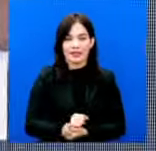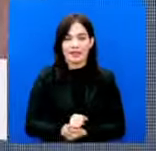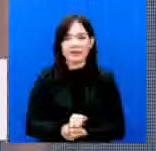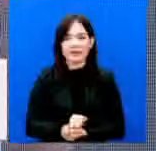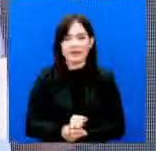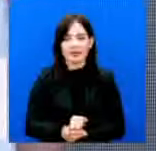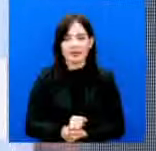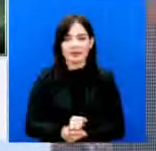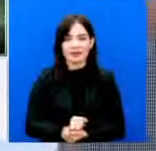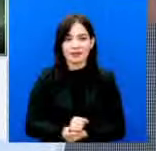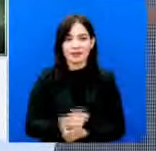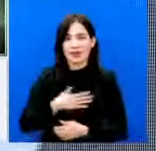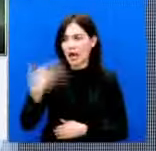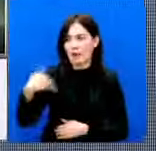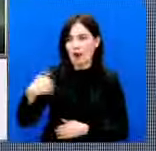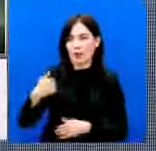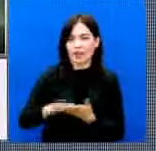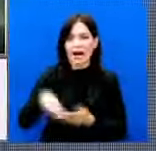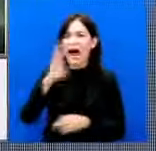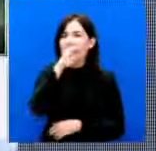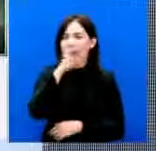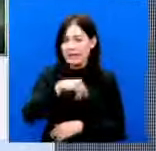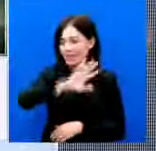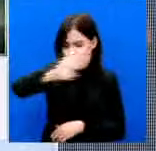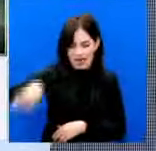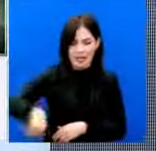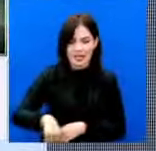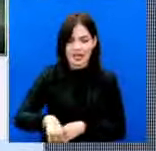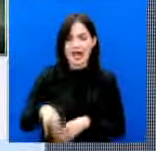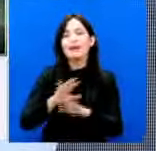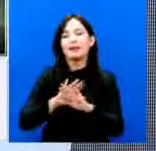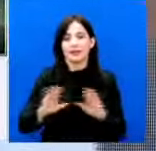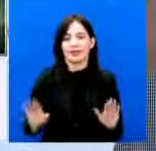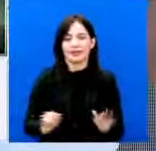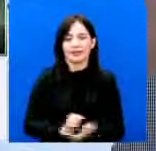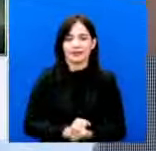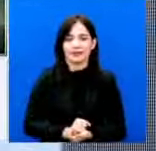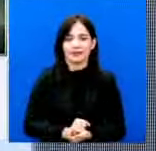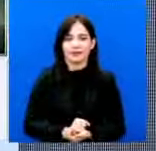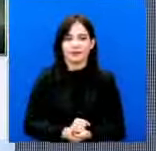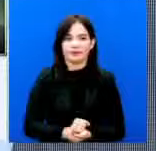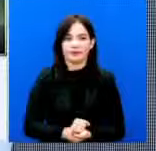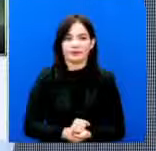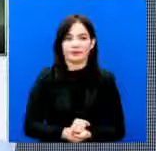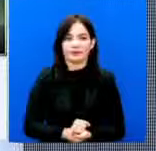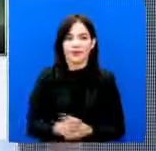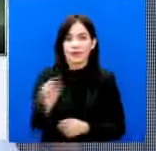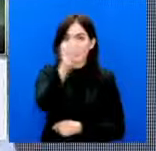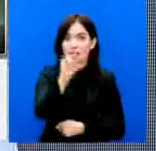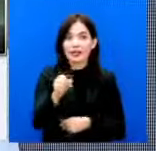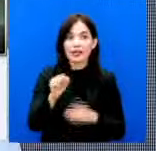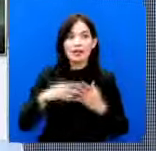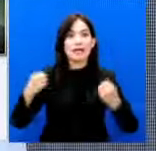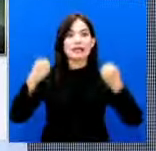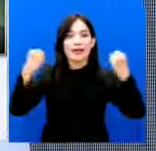Baik, ini saya tidak mau bertanya yang nakal-nakal, paslon tenang, aman, ya. Karena tadi pertanyaan masalah kesehatan, maka saya